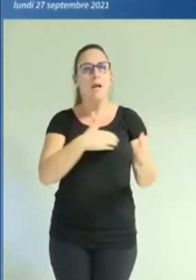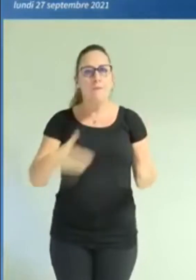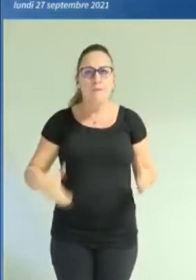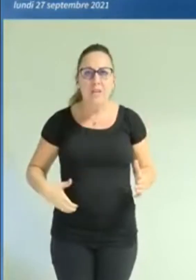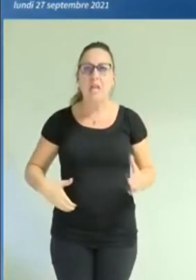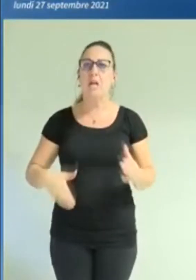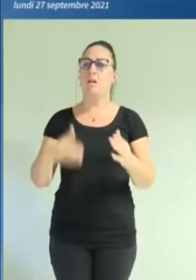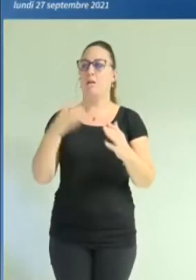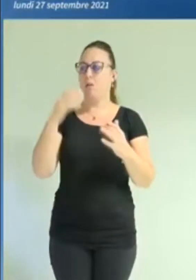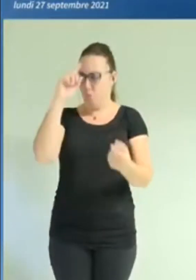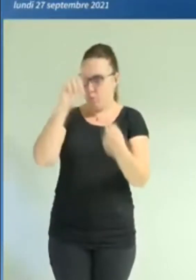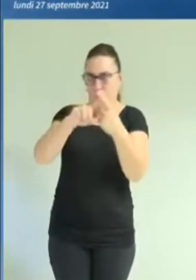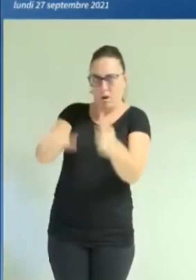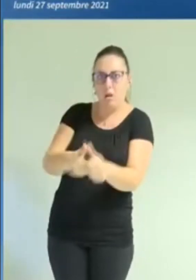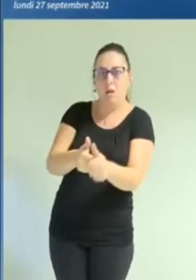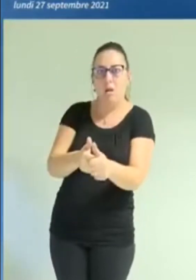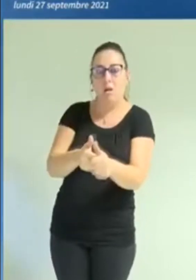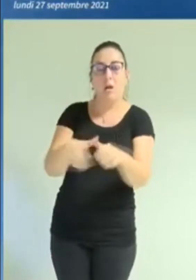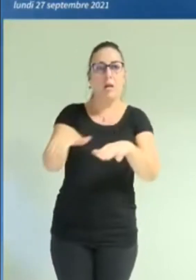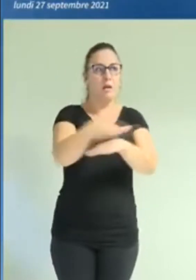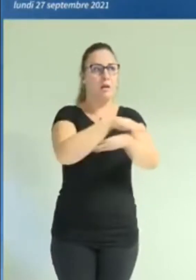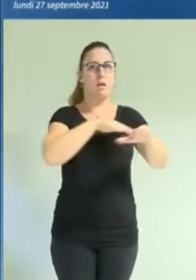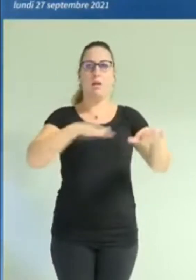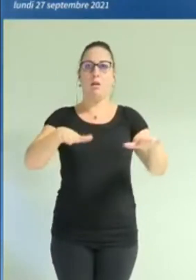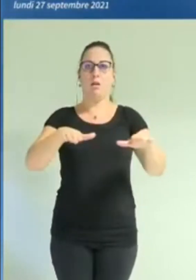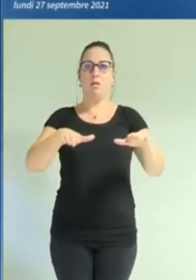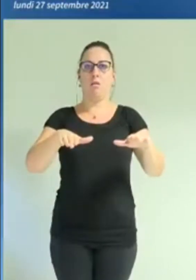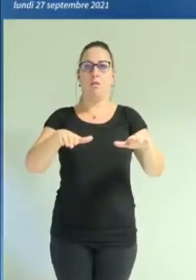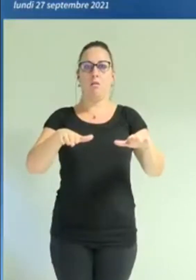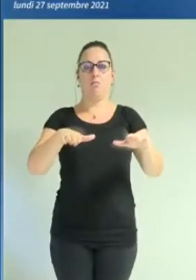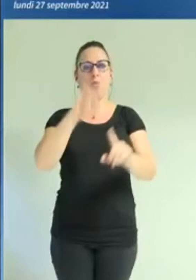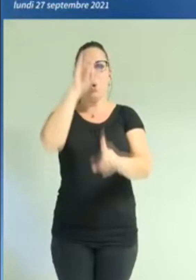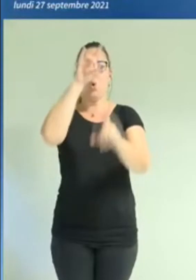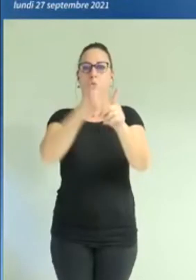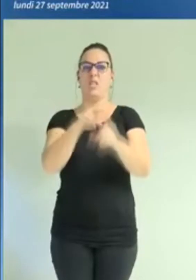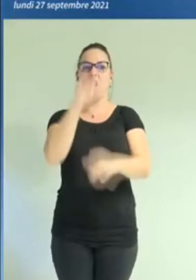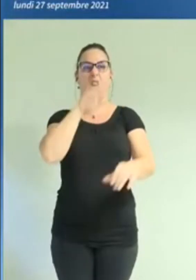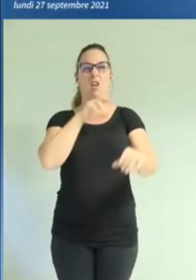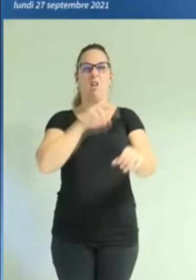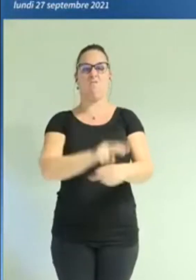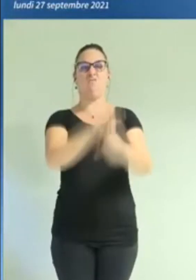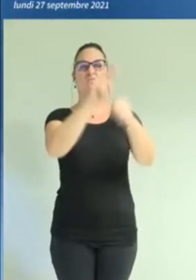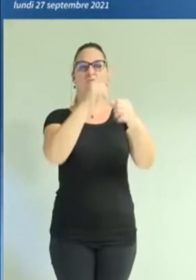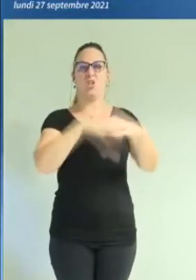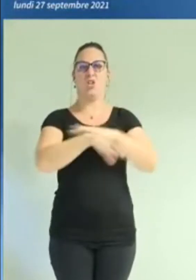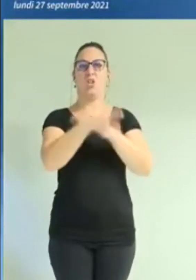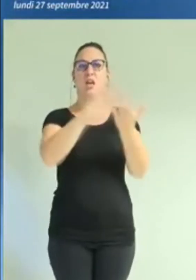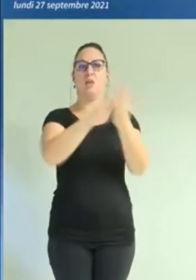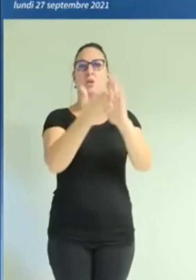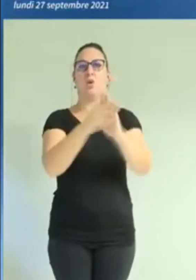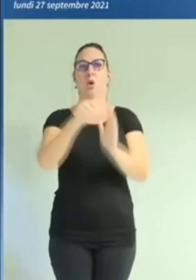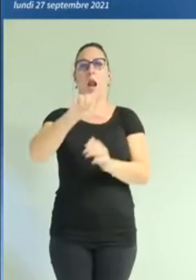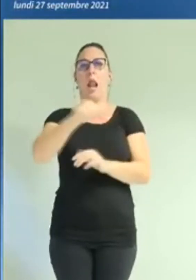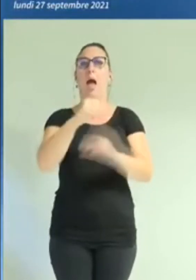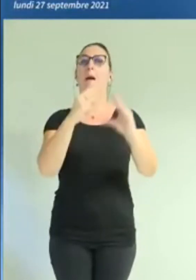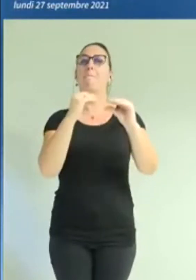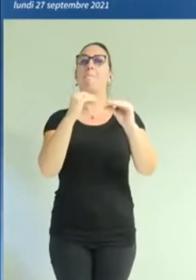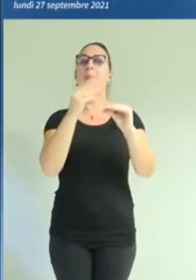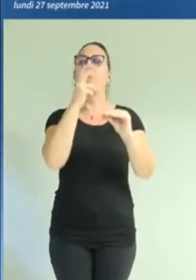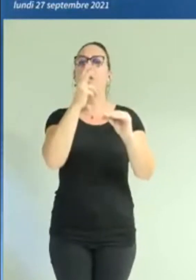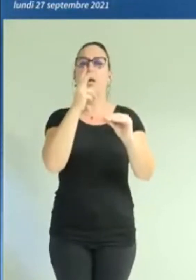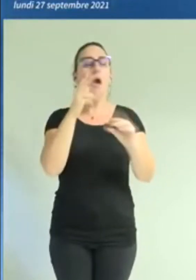tout le monde est là pour les seconder, et qu'en parallèle, elle envoie l'huissier à la Papotec et elle explique même que ça n'a aucun rapport